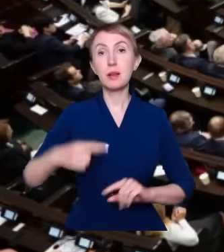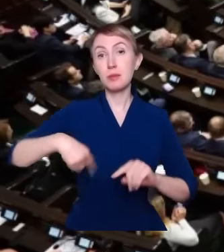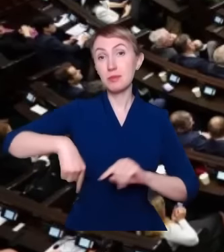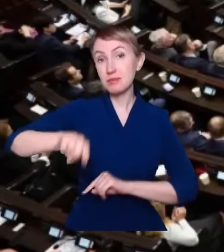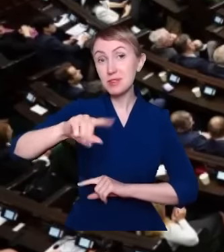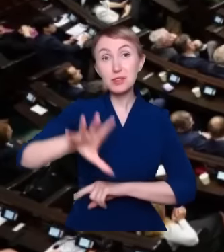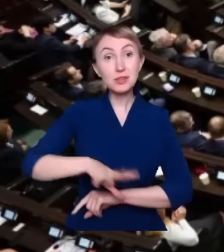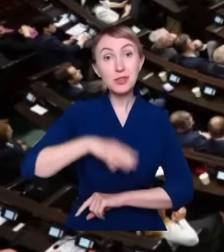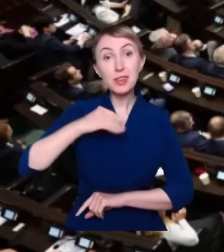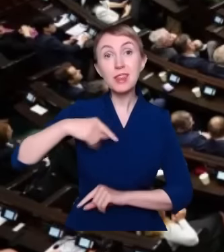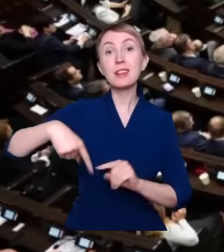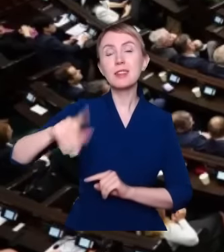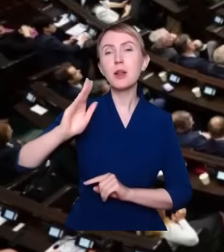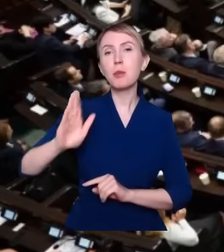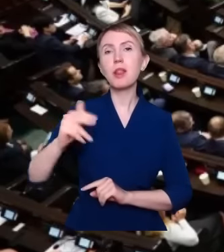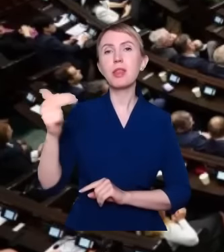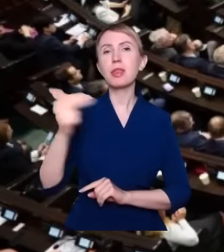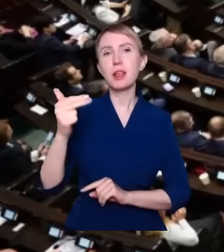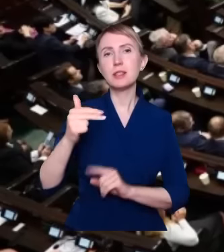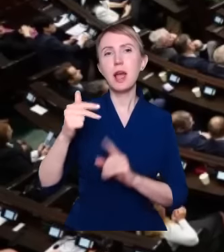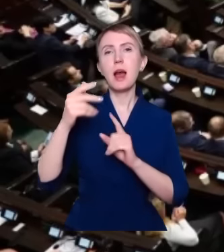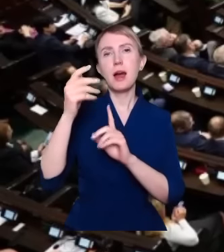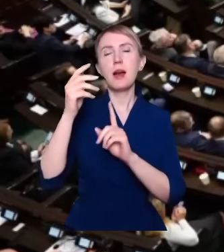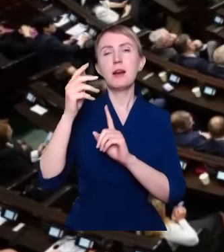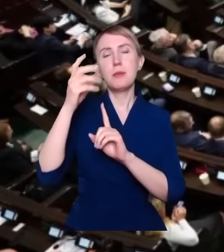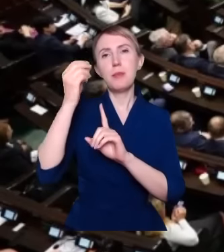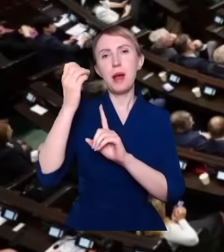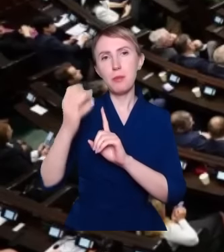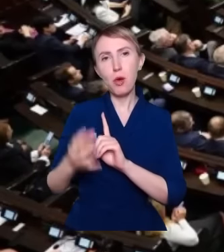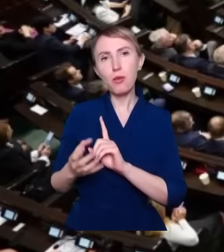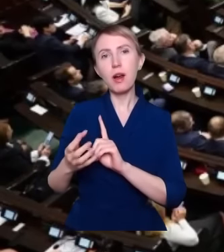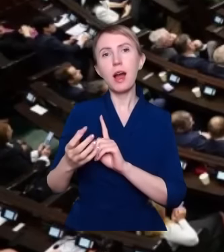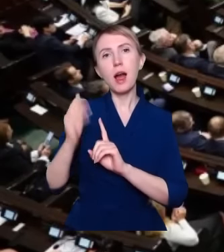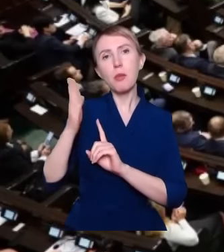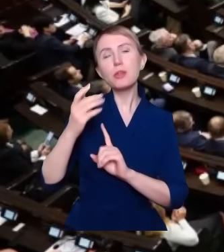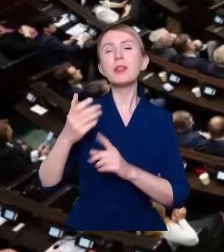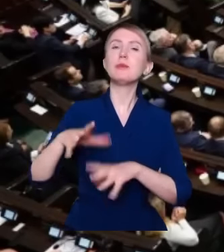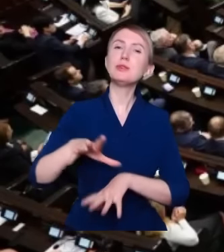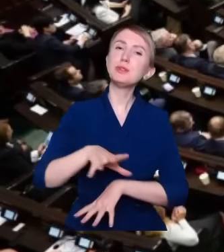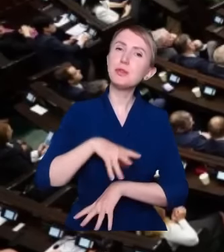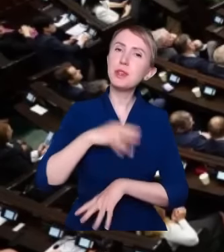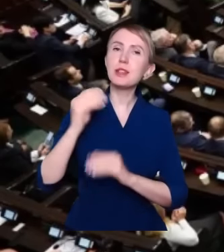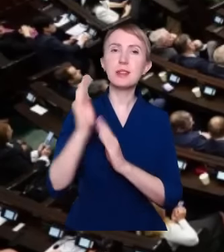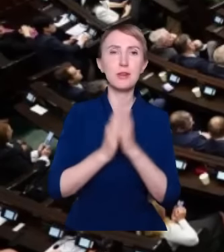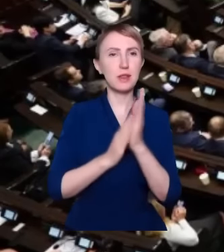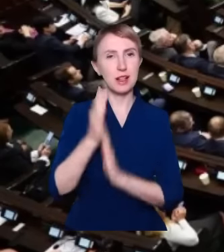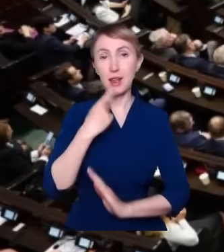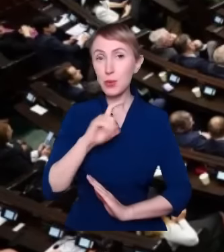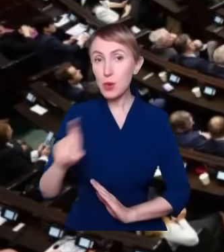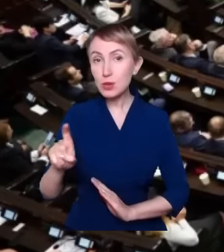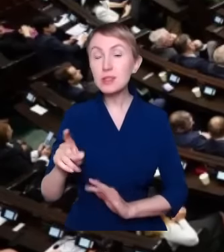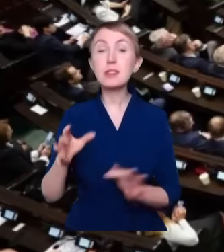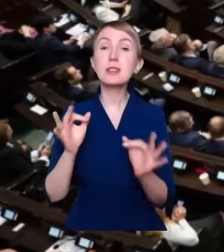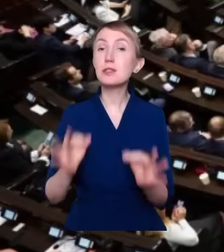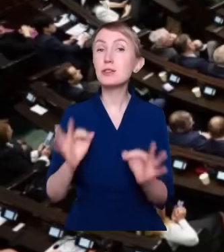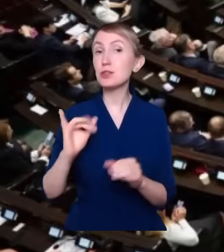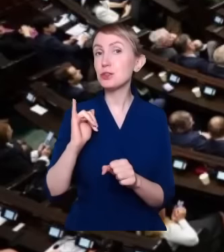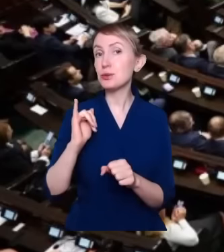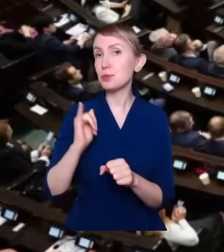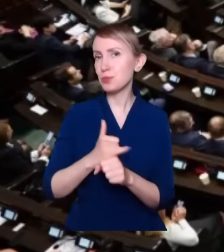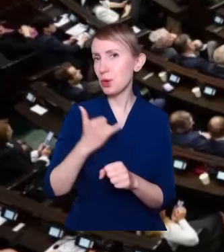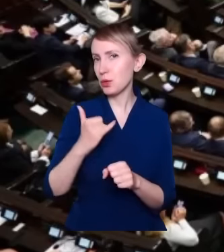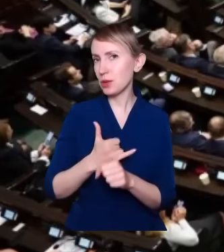chwilę Niedziela Palmowa, a potem już święta Wielkiej Nocy, a poza tym dzisiaj piątek, jak